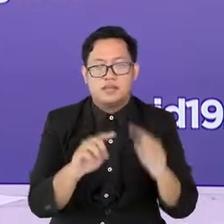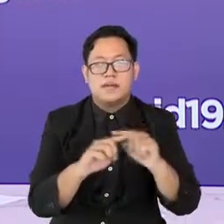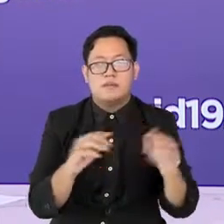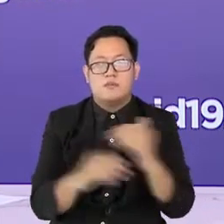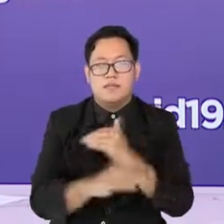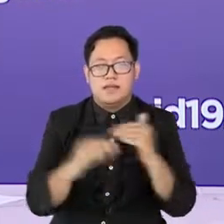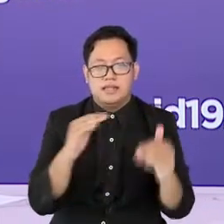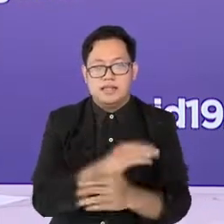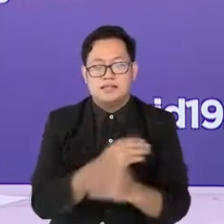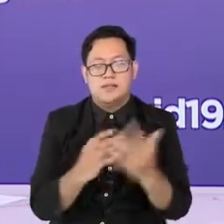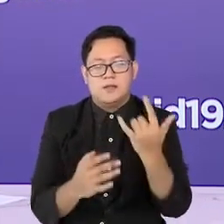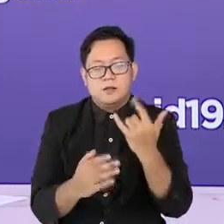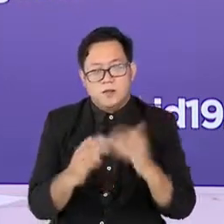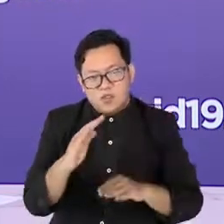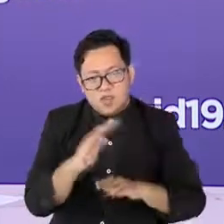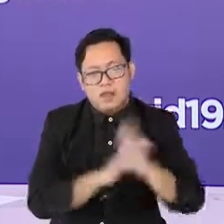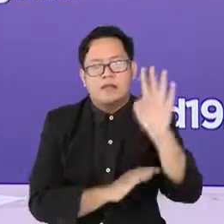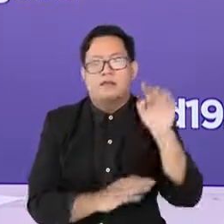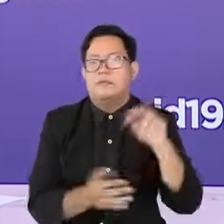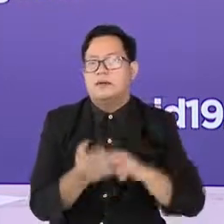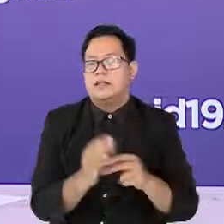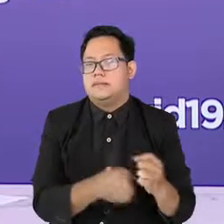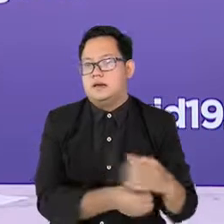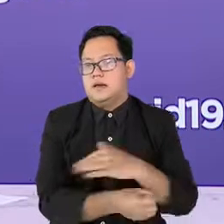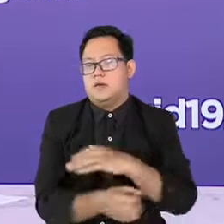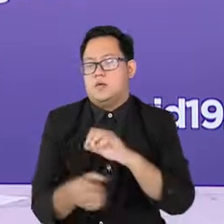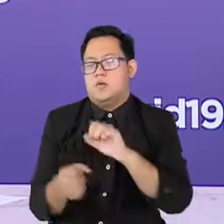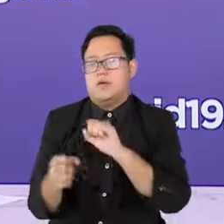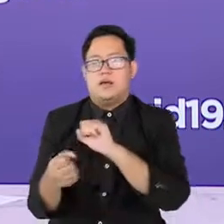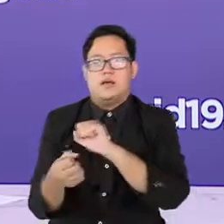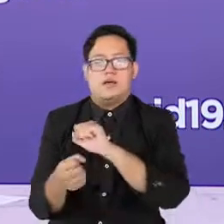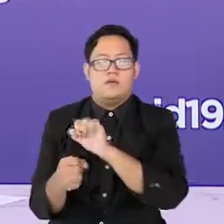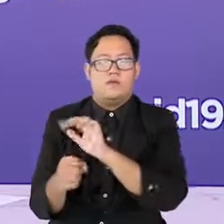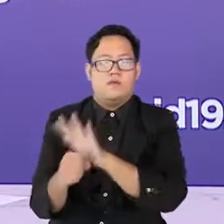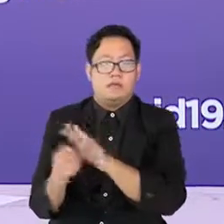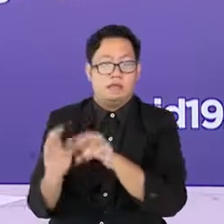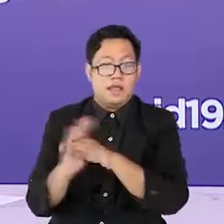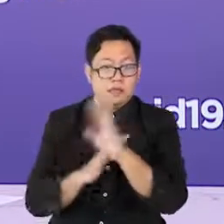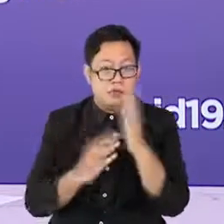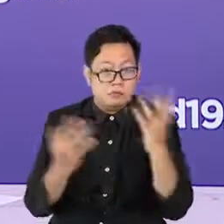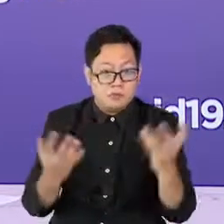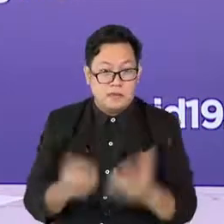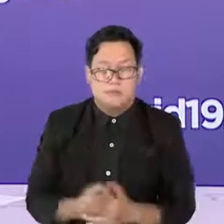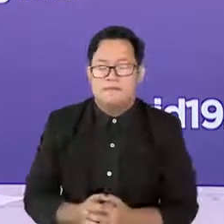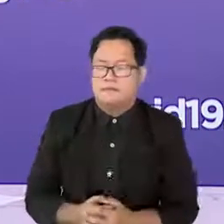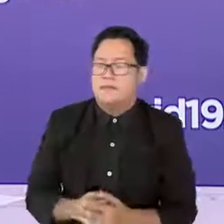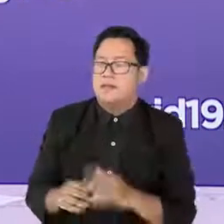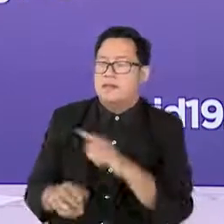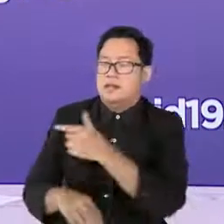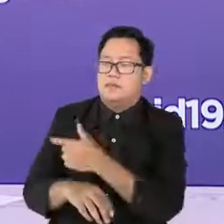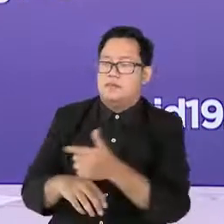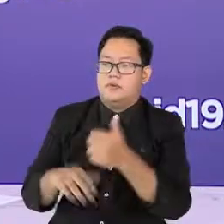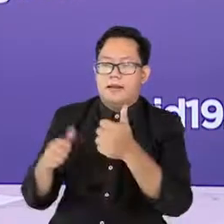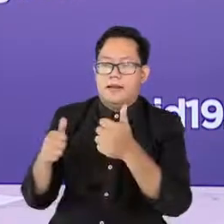akan berdampak pada peningkatan kasus coffee 19 terima kasih terima kasih pada liputan6.com